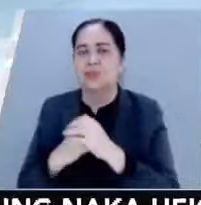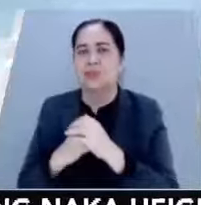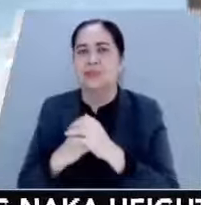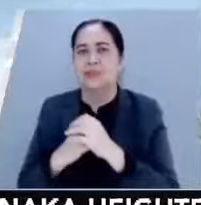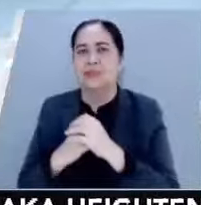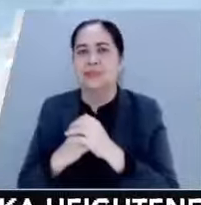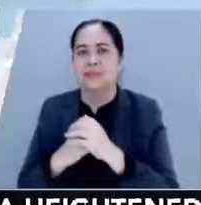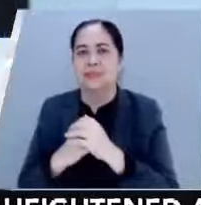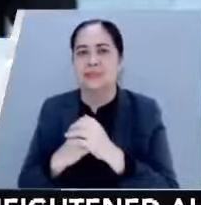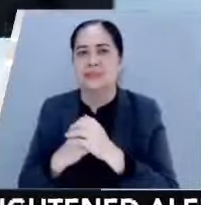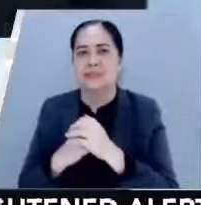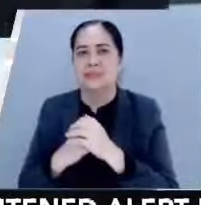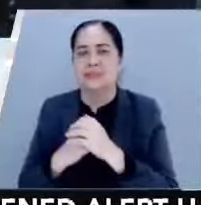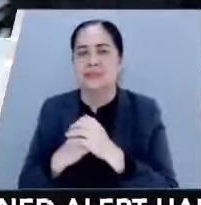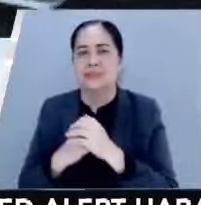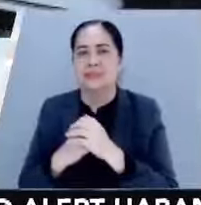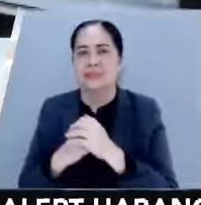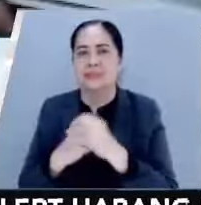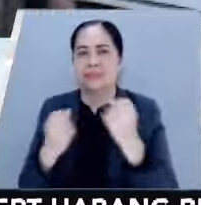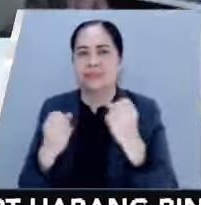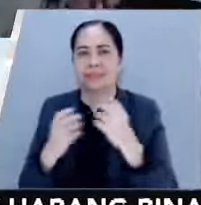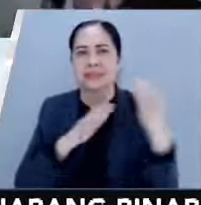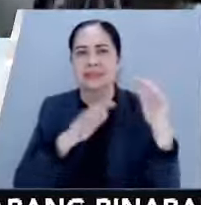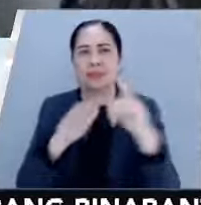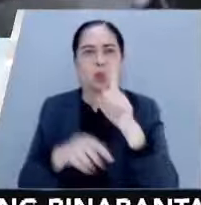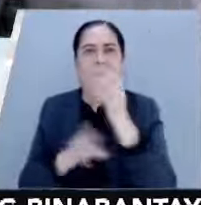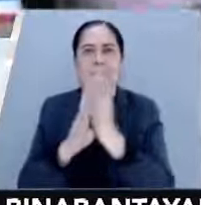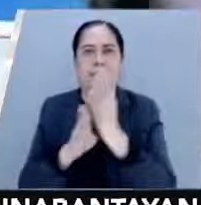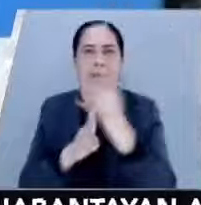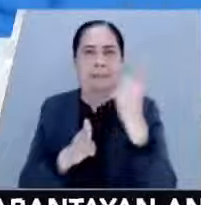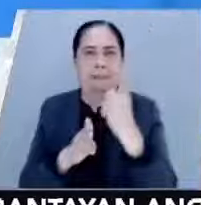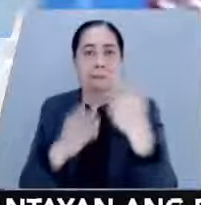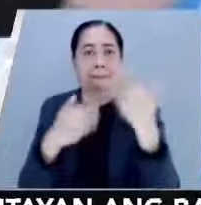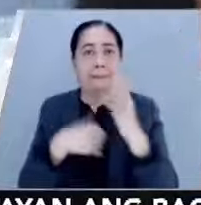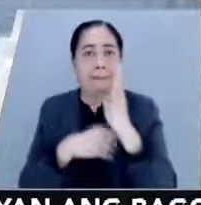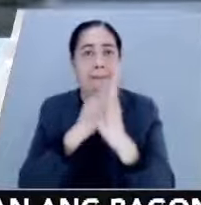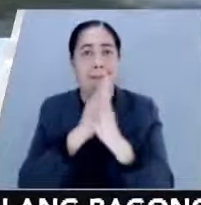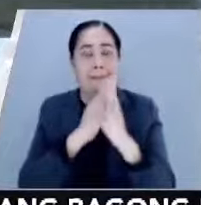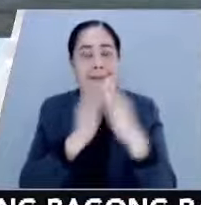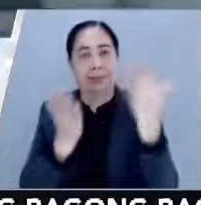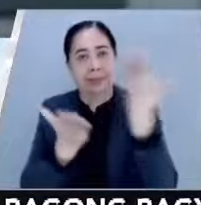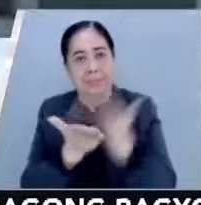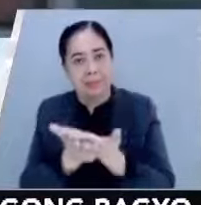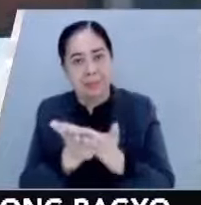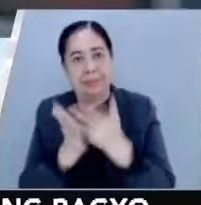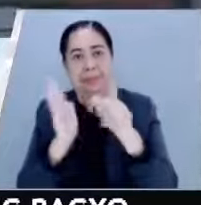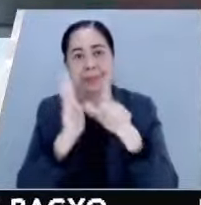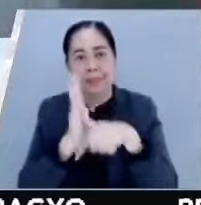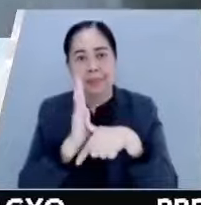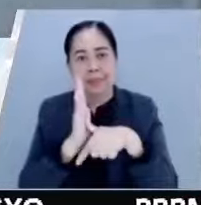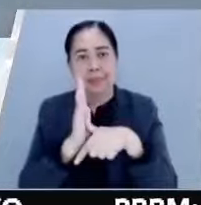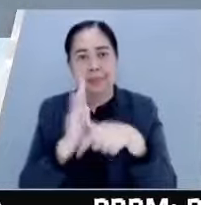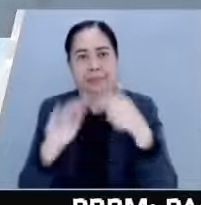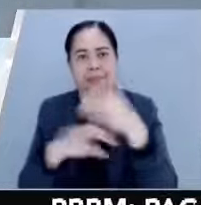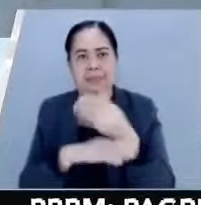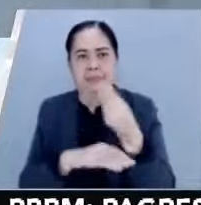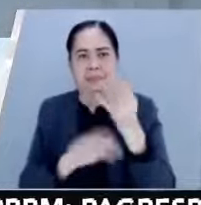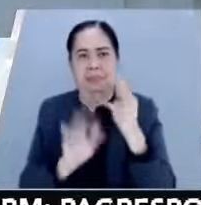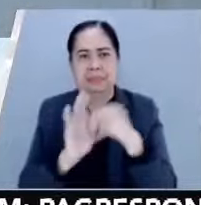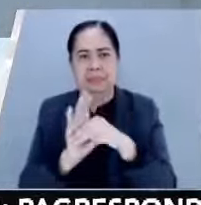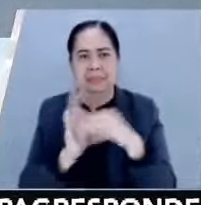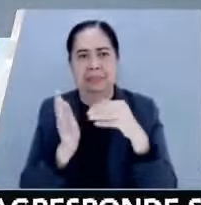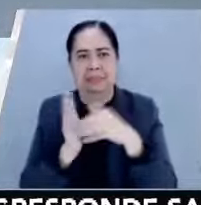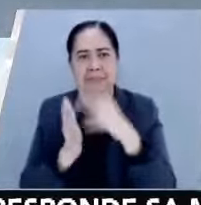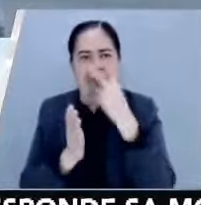yung dating kasi sakay ng iisang bus yan pagk Tapos po niyan Ay maya-maya After a few minutes Ayan nakikita natin may